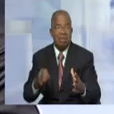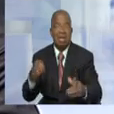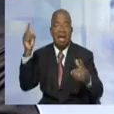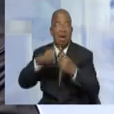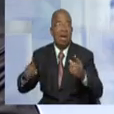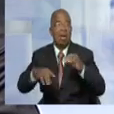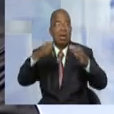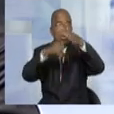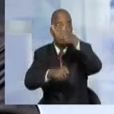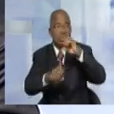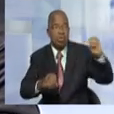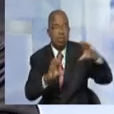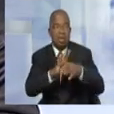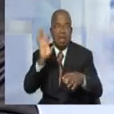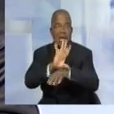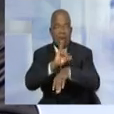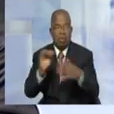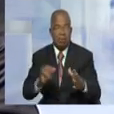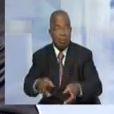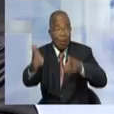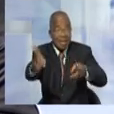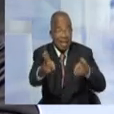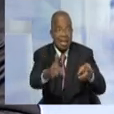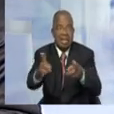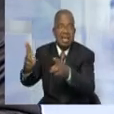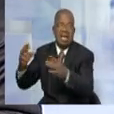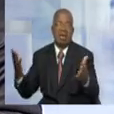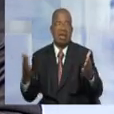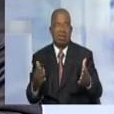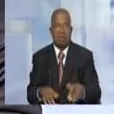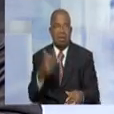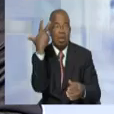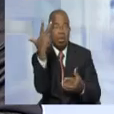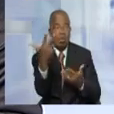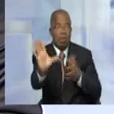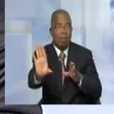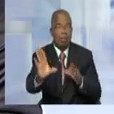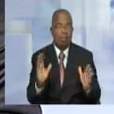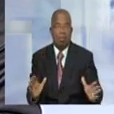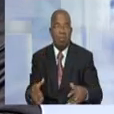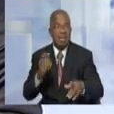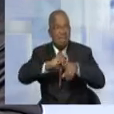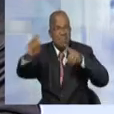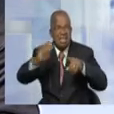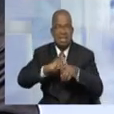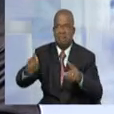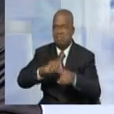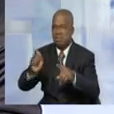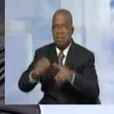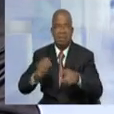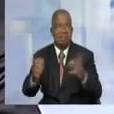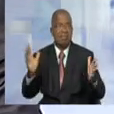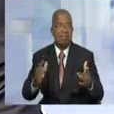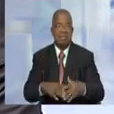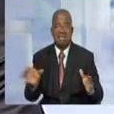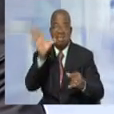Côte d'Ivoire. Attaque qui a fait 3 morts côté forces républicaines de Côte d'Ivoire et 1 mort et des blessés légers côté assaillants.